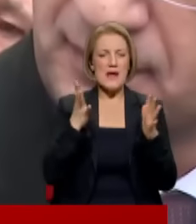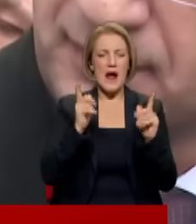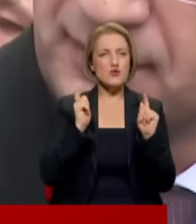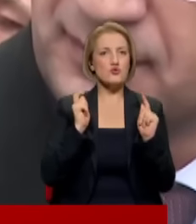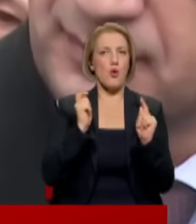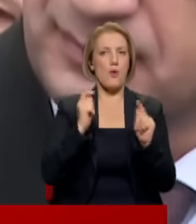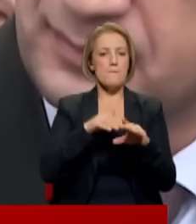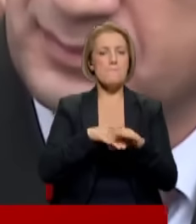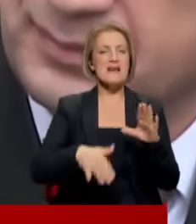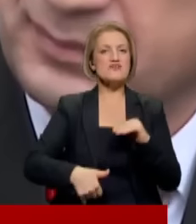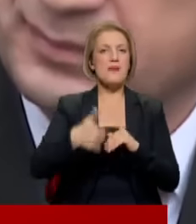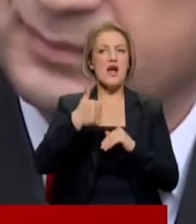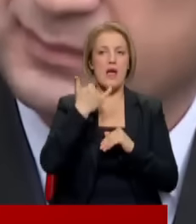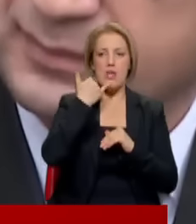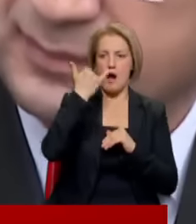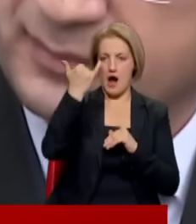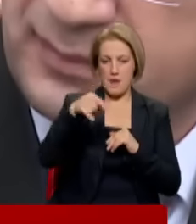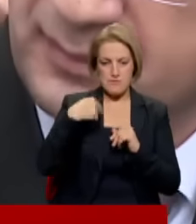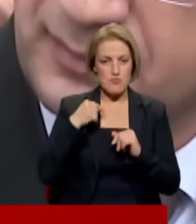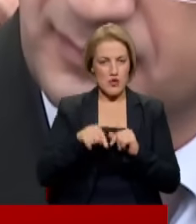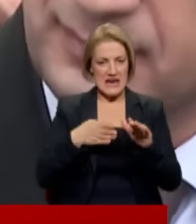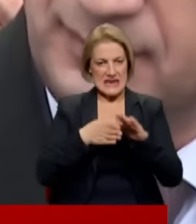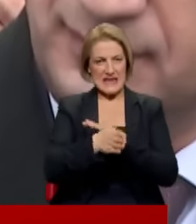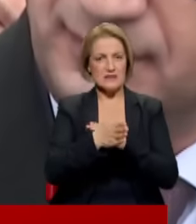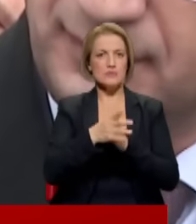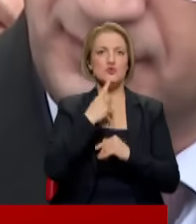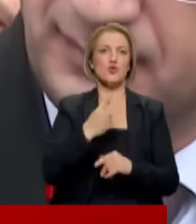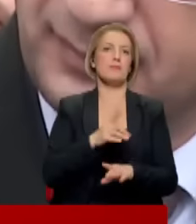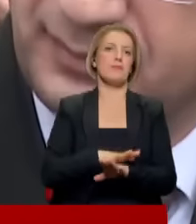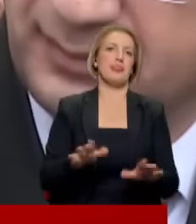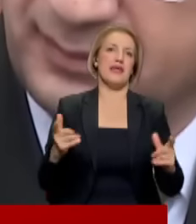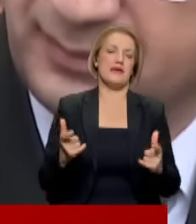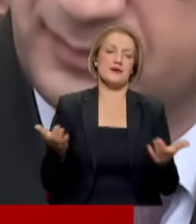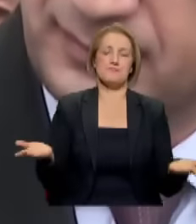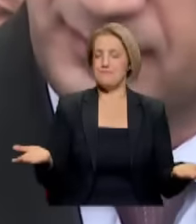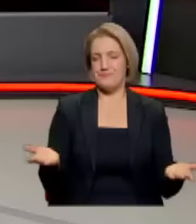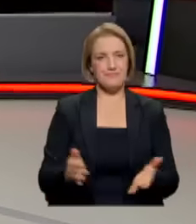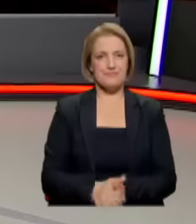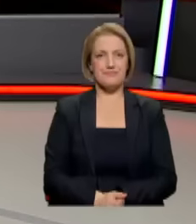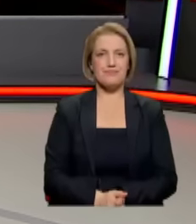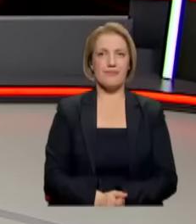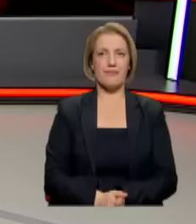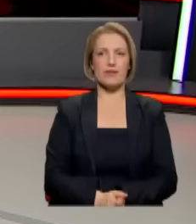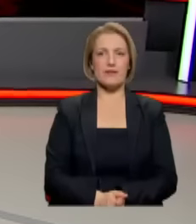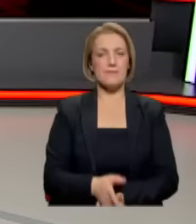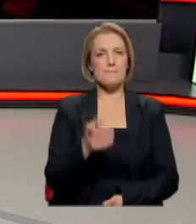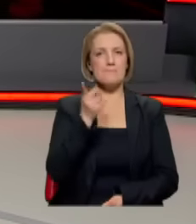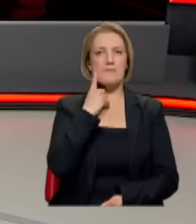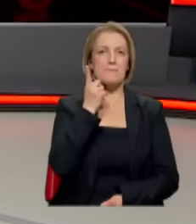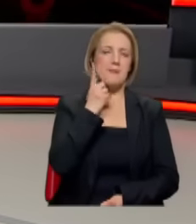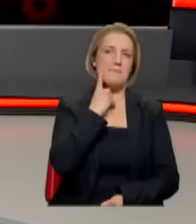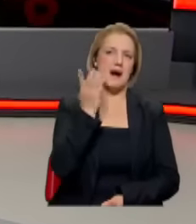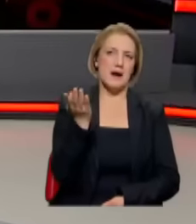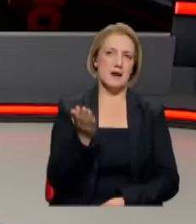bir şekilde meclis başkanını arayarak buraya geliyorsak Sözün bittiği yerdeyiz bak bak bak şuraya